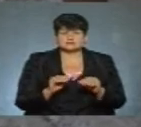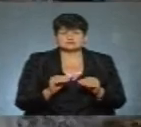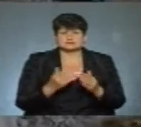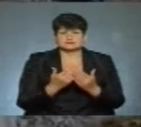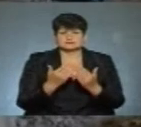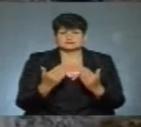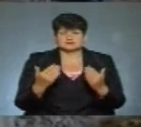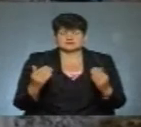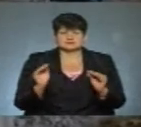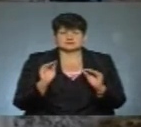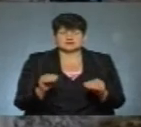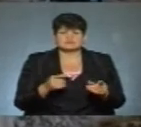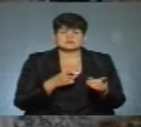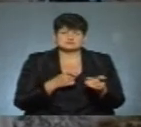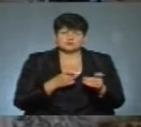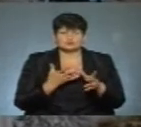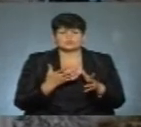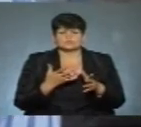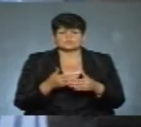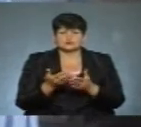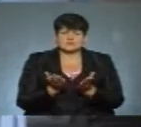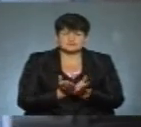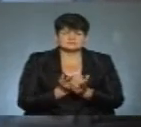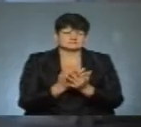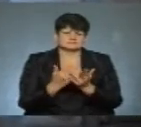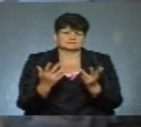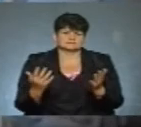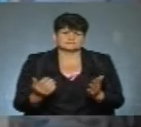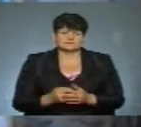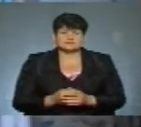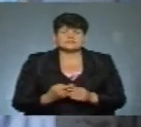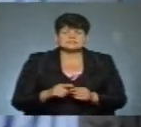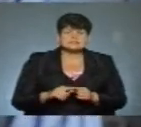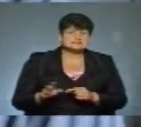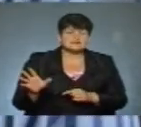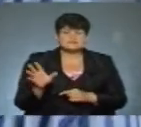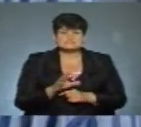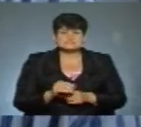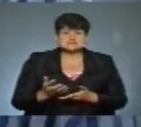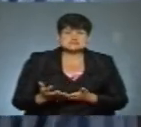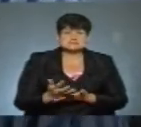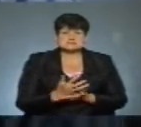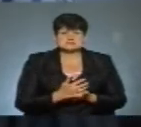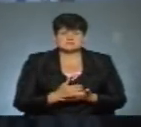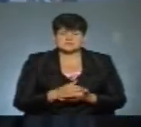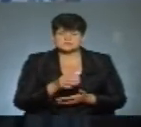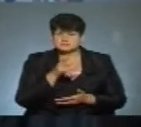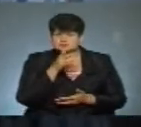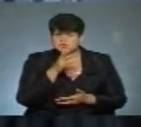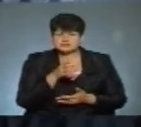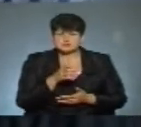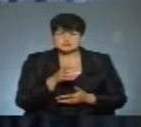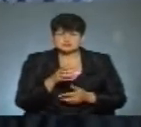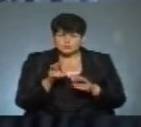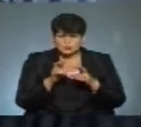виставлять монети, кераміку, зброю та побутові речі, розповідає Василь Ільчишин. Це все збиралося під час